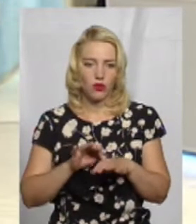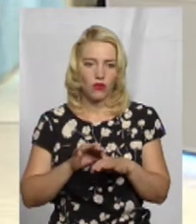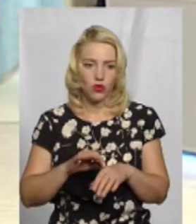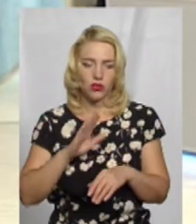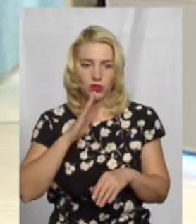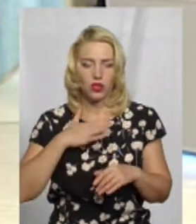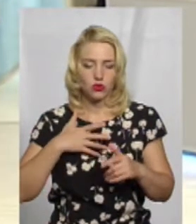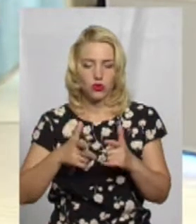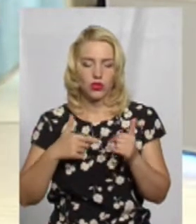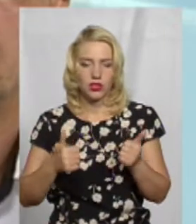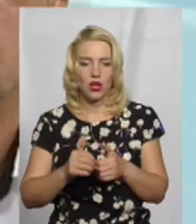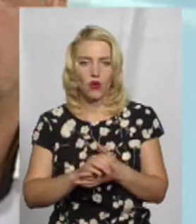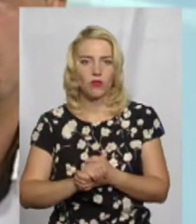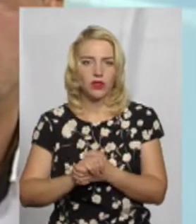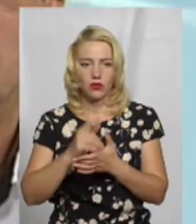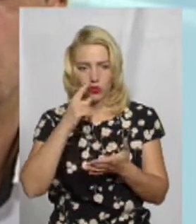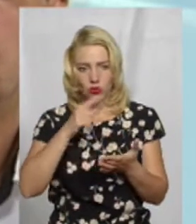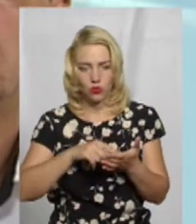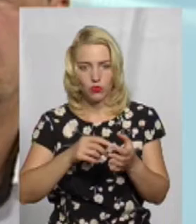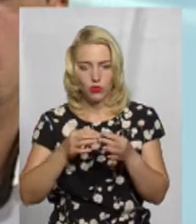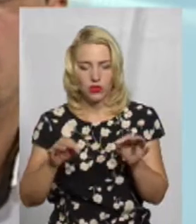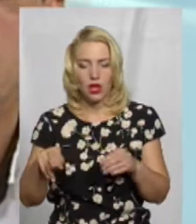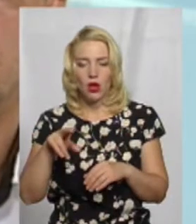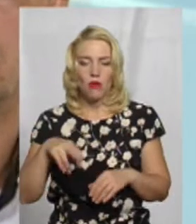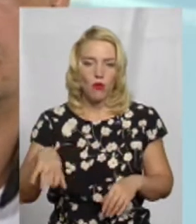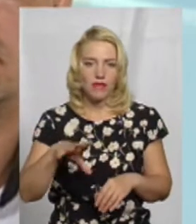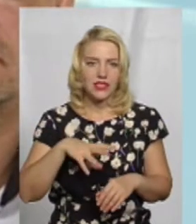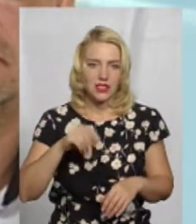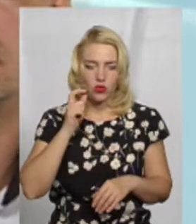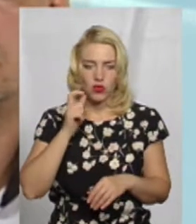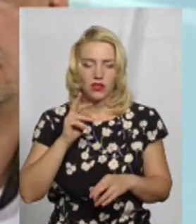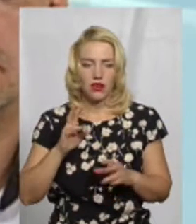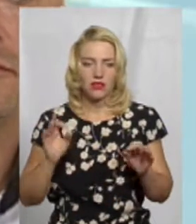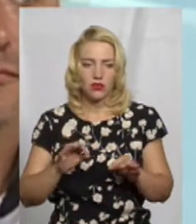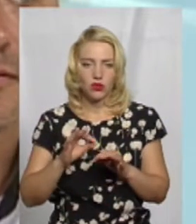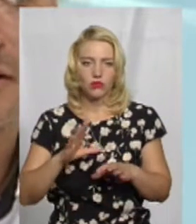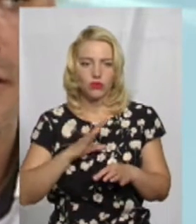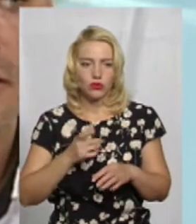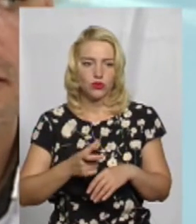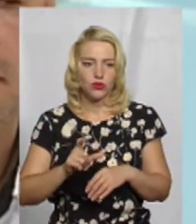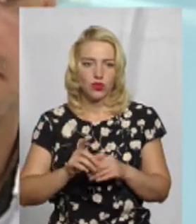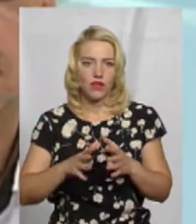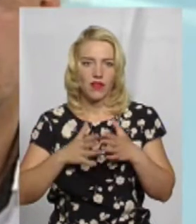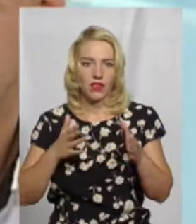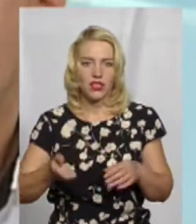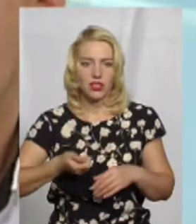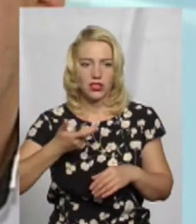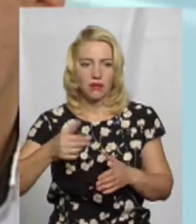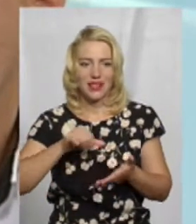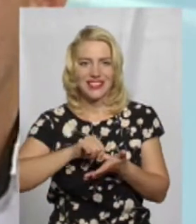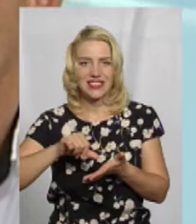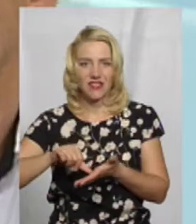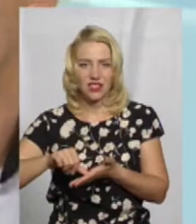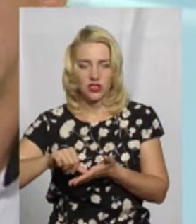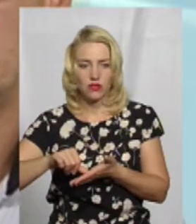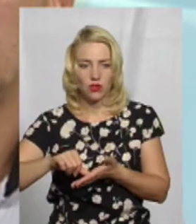нашою організацією з Комітетом доступності по всій Україні, як ніколи було дуже велике численне